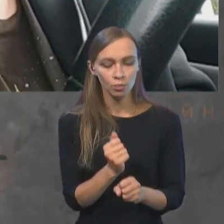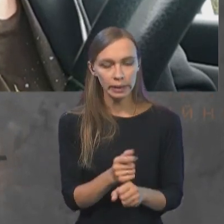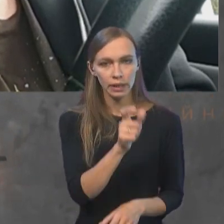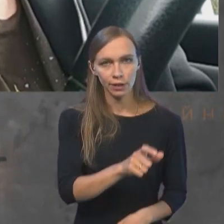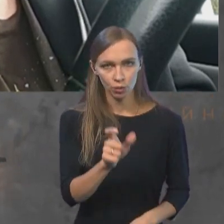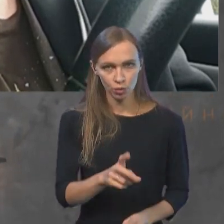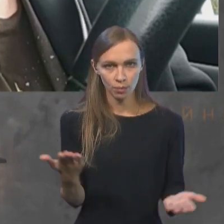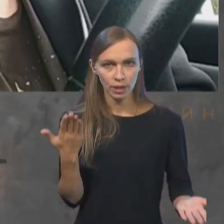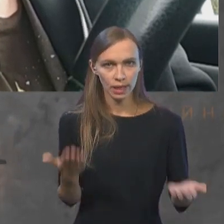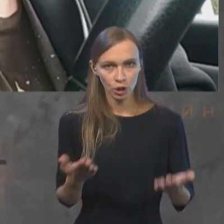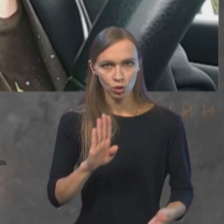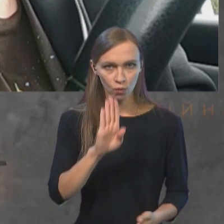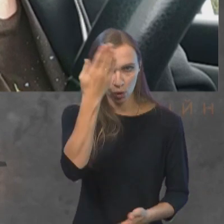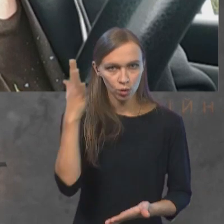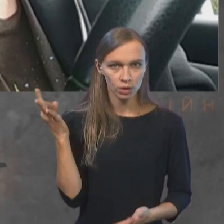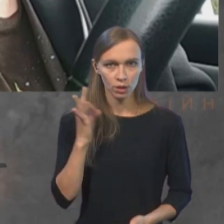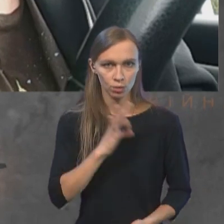Що потрібно знати?